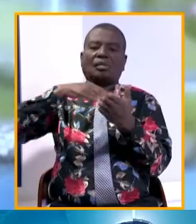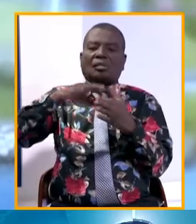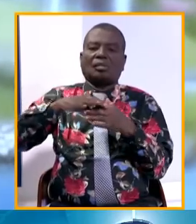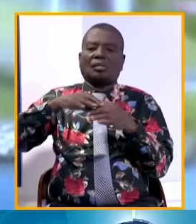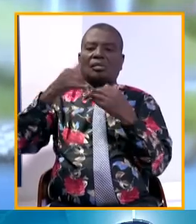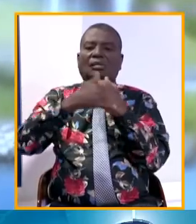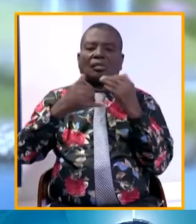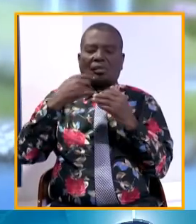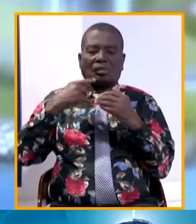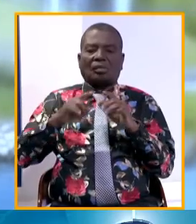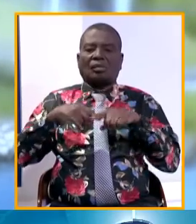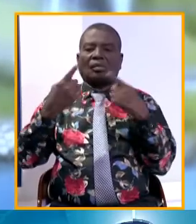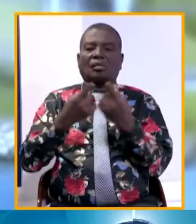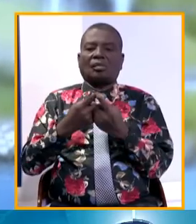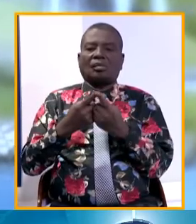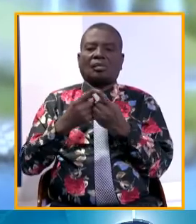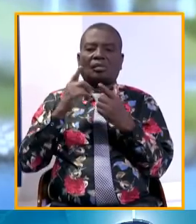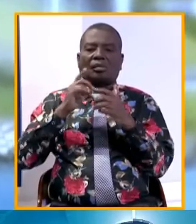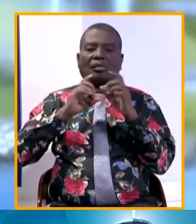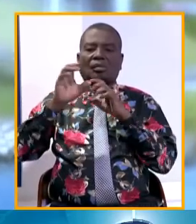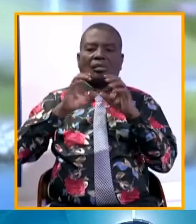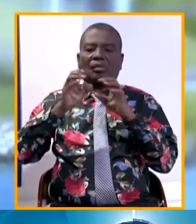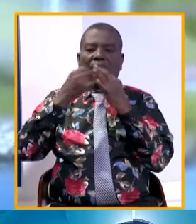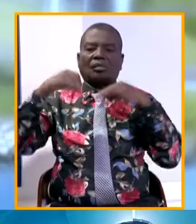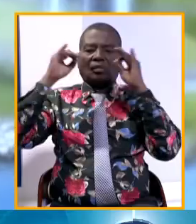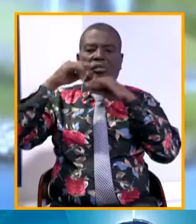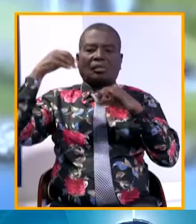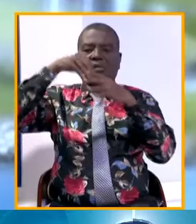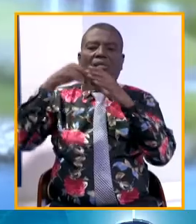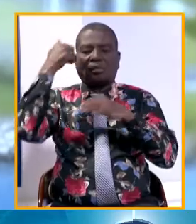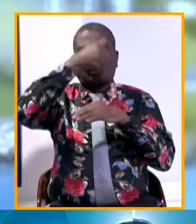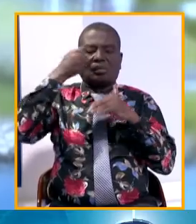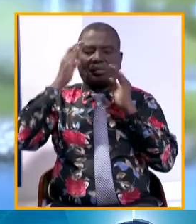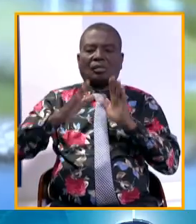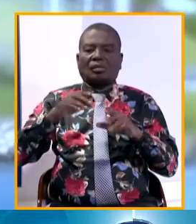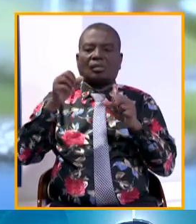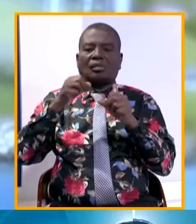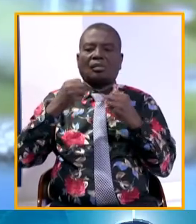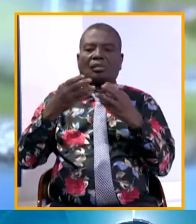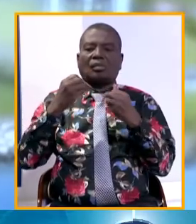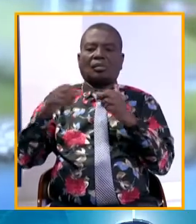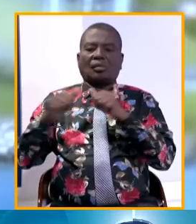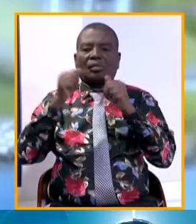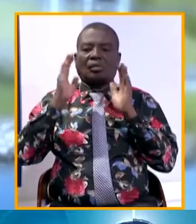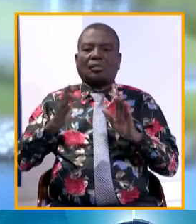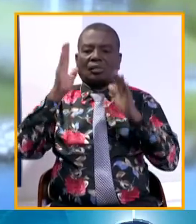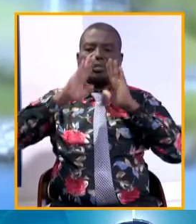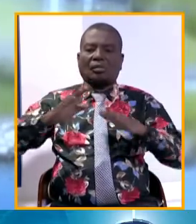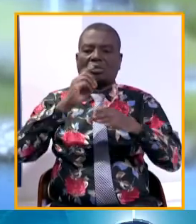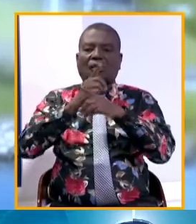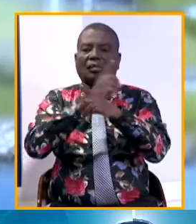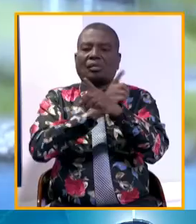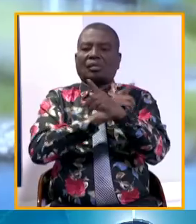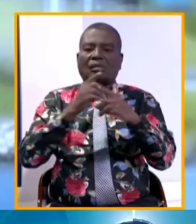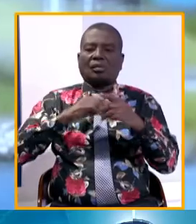des professionnels de la communication pour l'intégration africaine. Plusieurs acteurs de paix et de développement ont